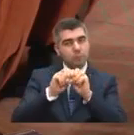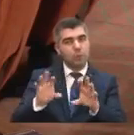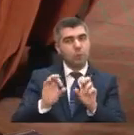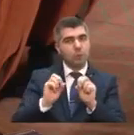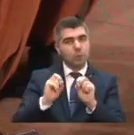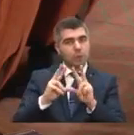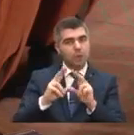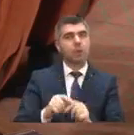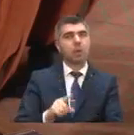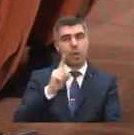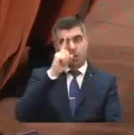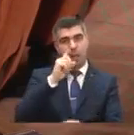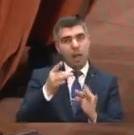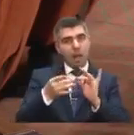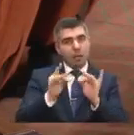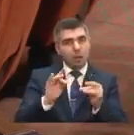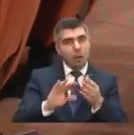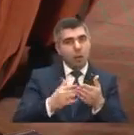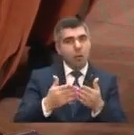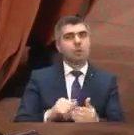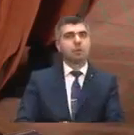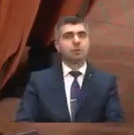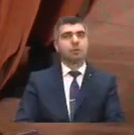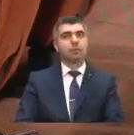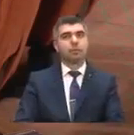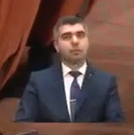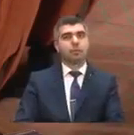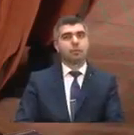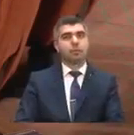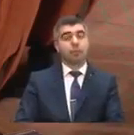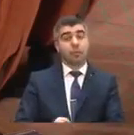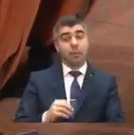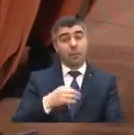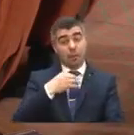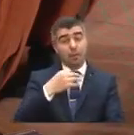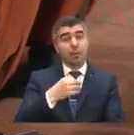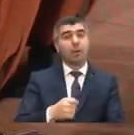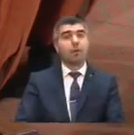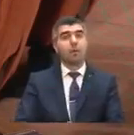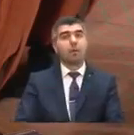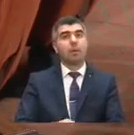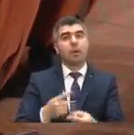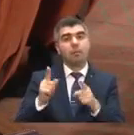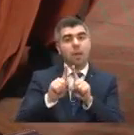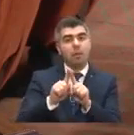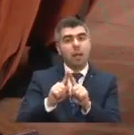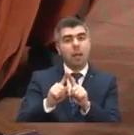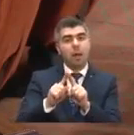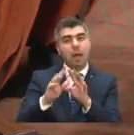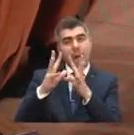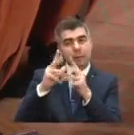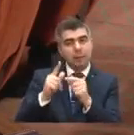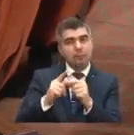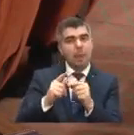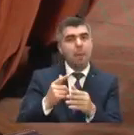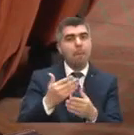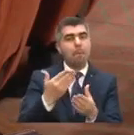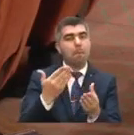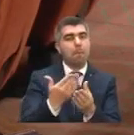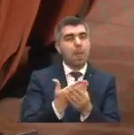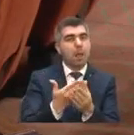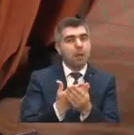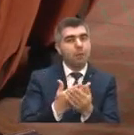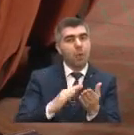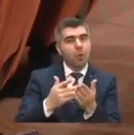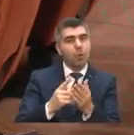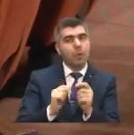ايضا من خلال الخدمات ديال القرب. عندنا المستوى ديال العدد ديال الملفات، وعندنا التباعد الجغرافي ديال